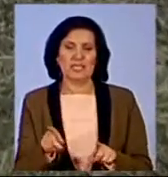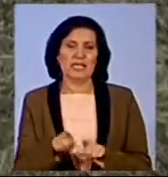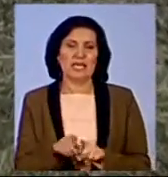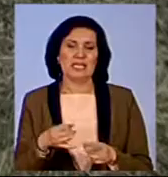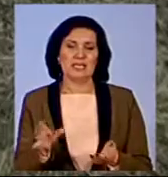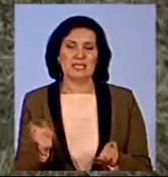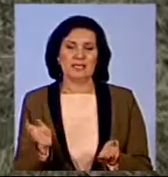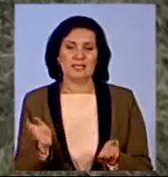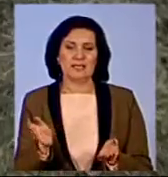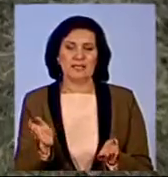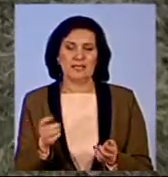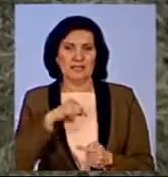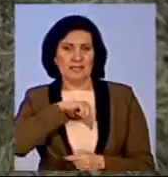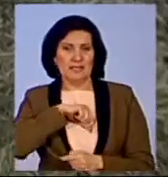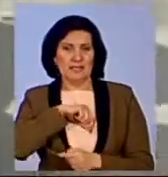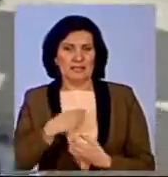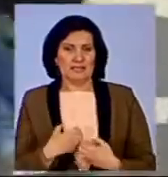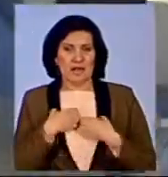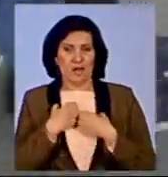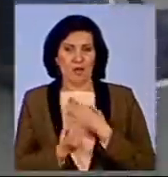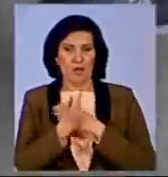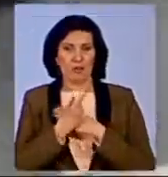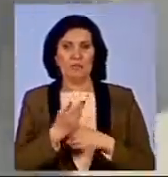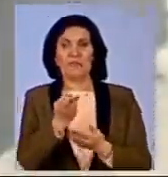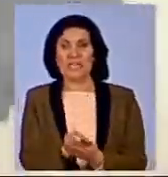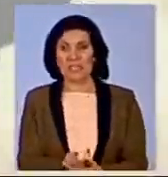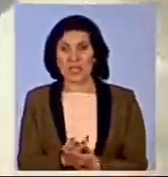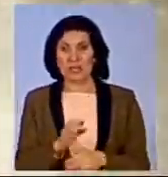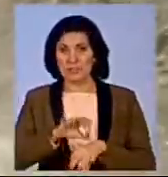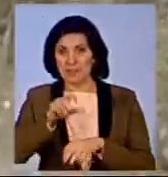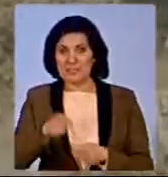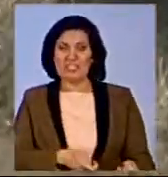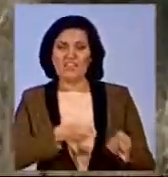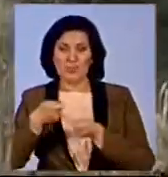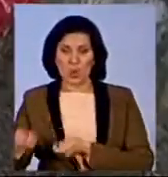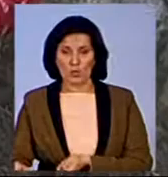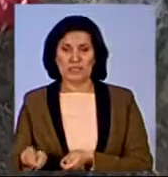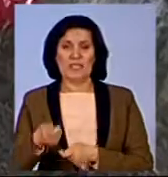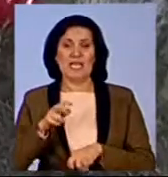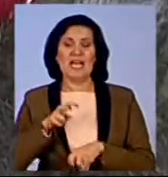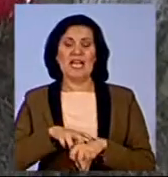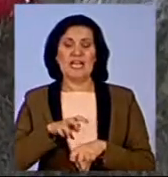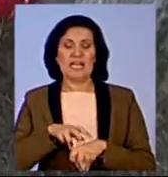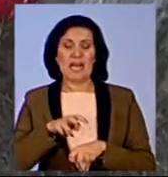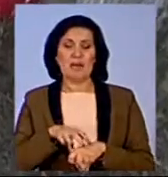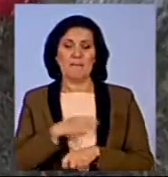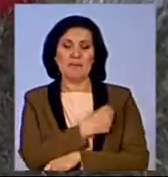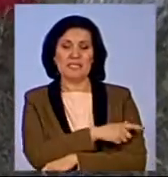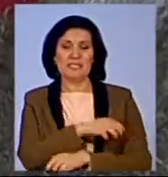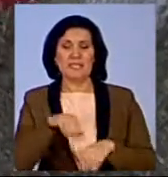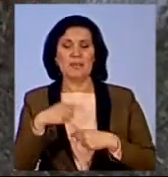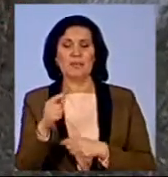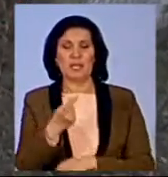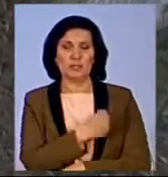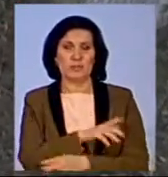таке зерно страху породжує. Лежачих пацієнтів виносять на ношах. Лікар медицини невідкладних станів Христина Бортник надає